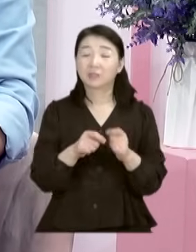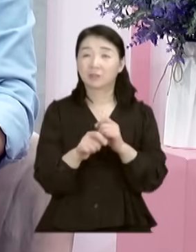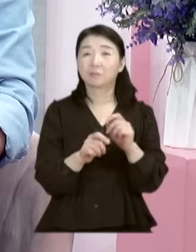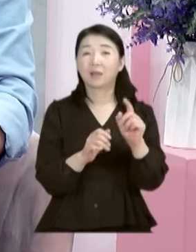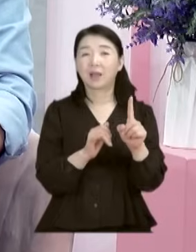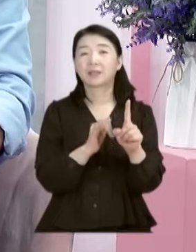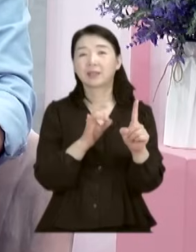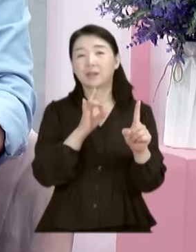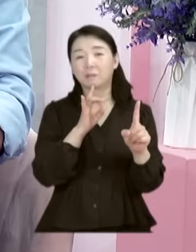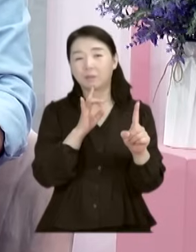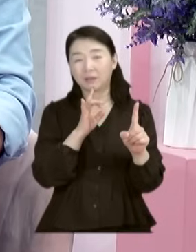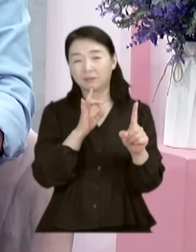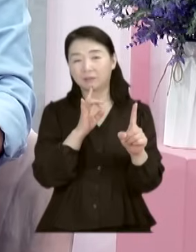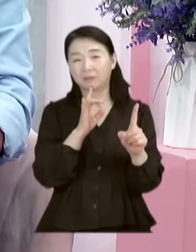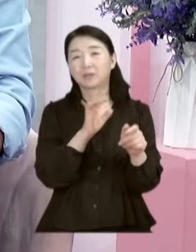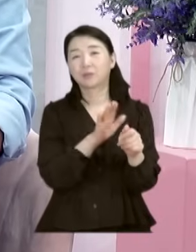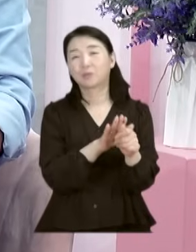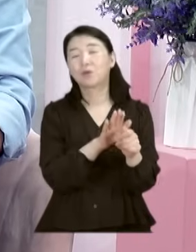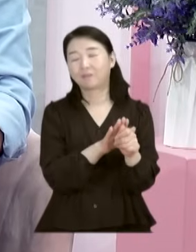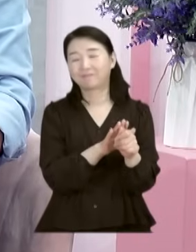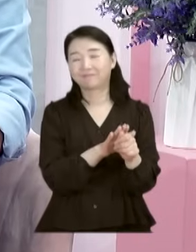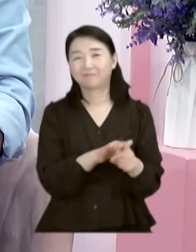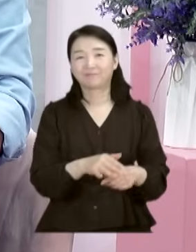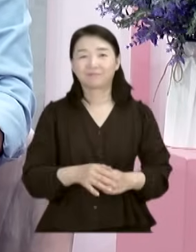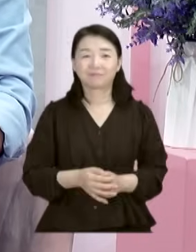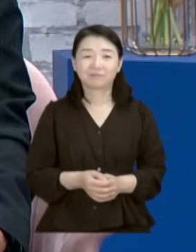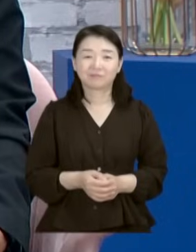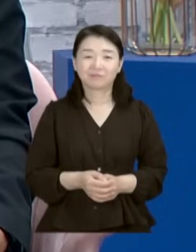지점은 한 명의 아이만 후원을 하는